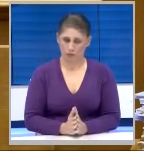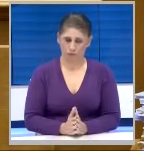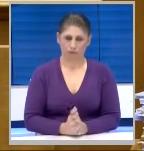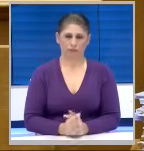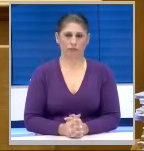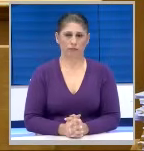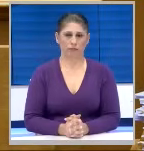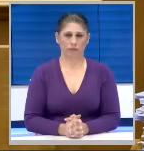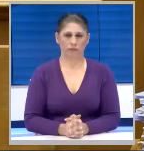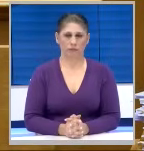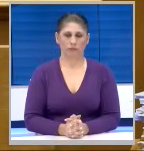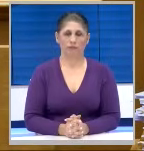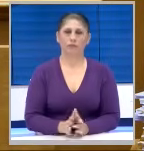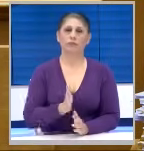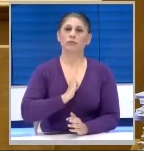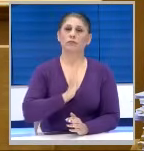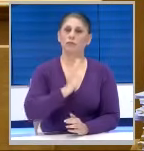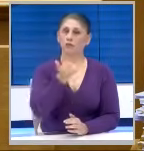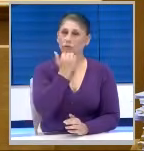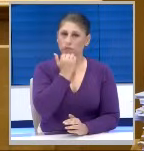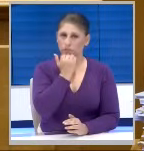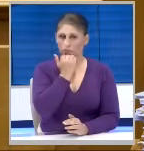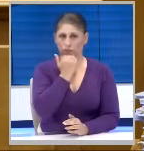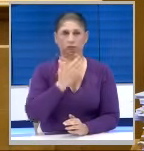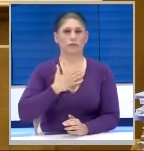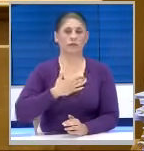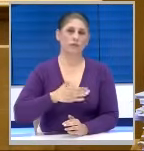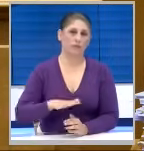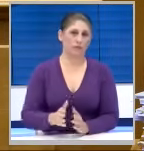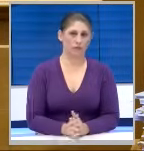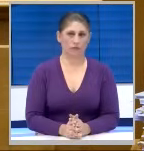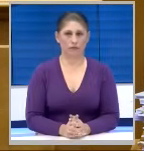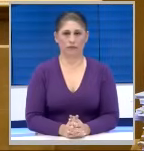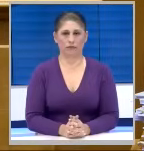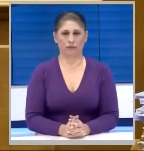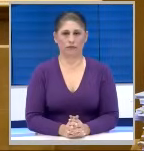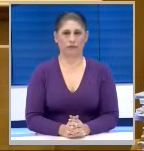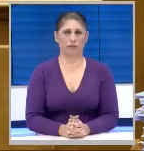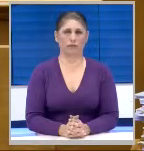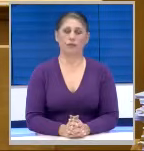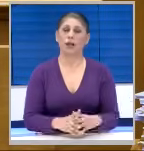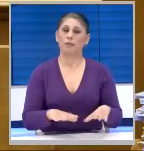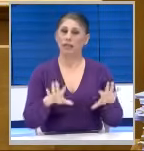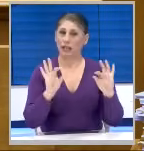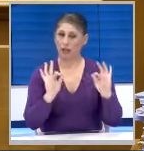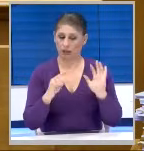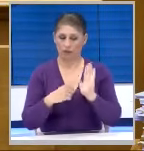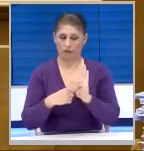λοιπόν το ανθρώπινο λάθος θελήσατε να το προβάλλετε εξαρχής